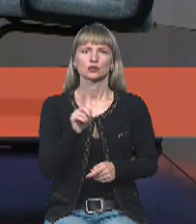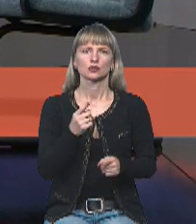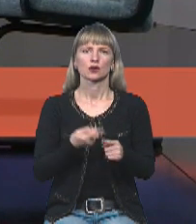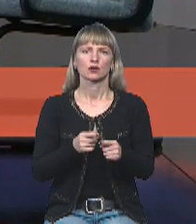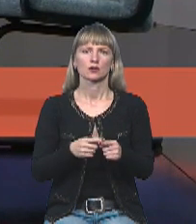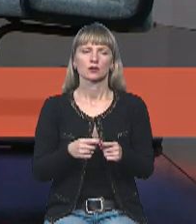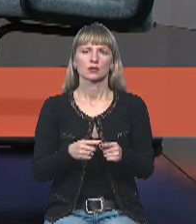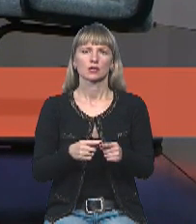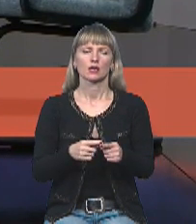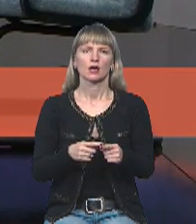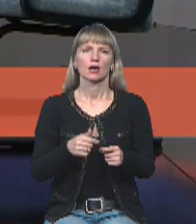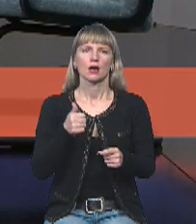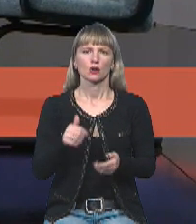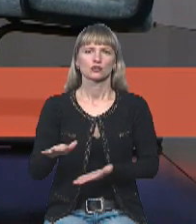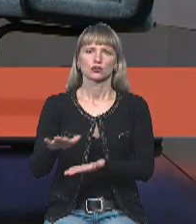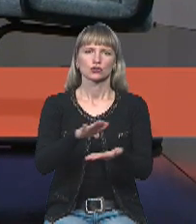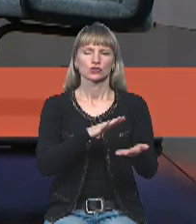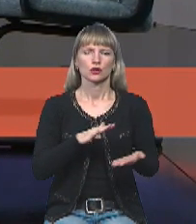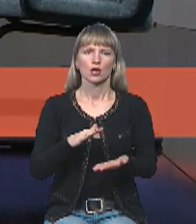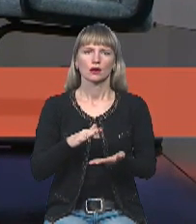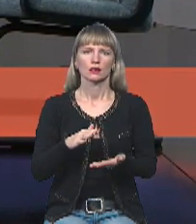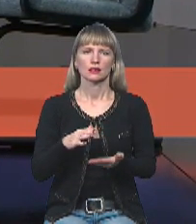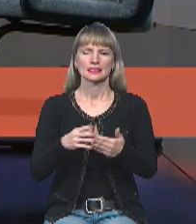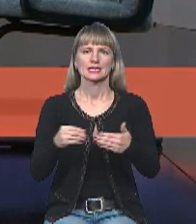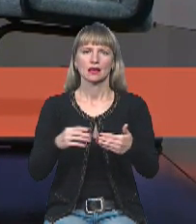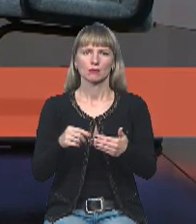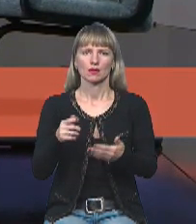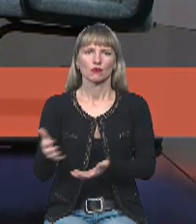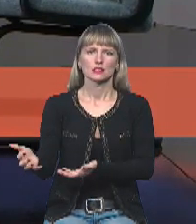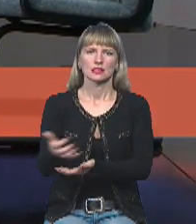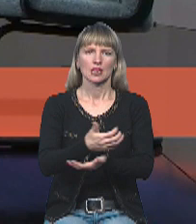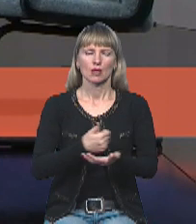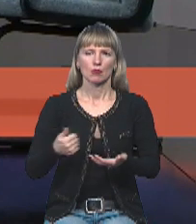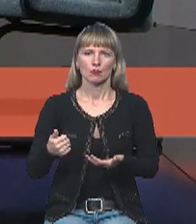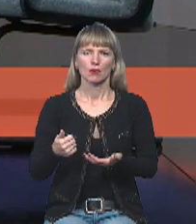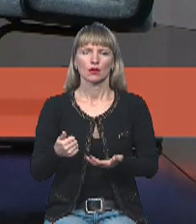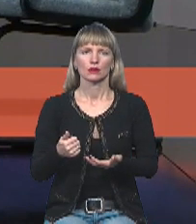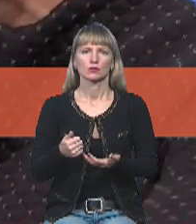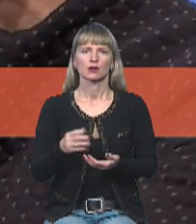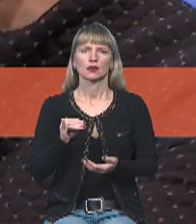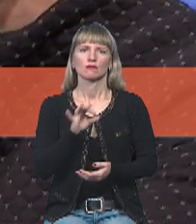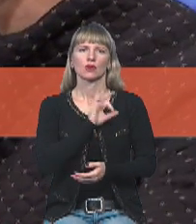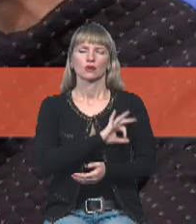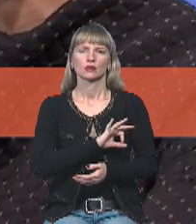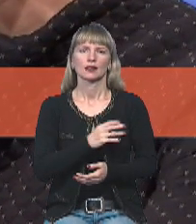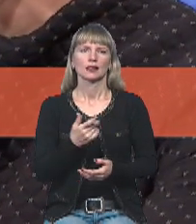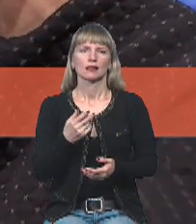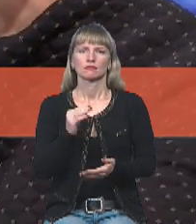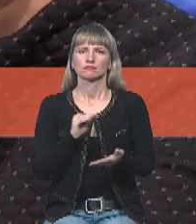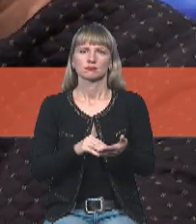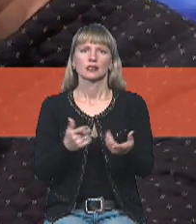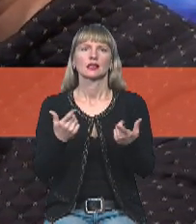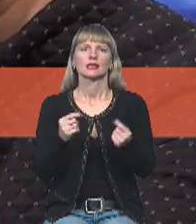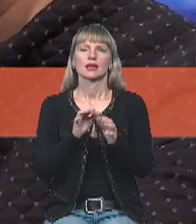це родючий шар ґрунту, це сказано в документах, його знімають, зняття збереження використання. Ніде не сказано в документах, я не знайшла,